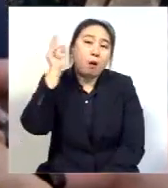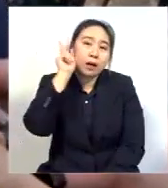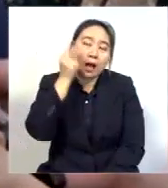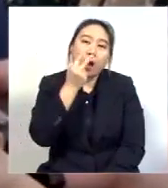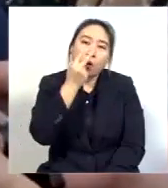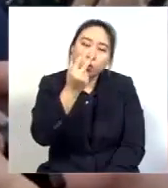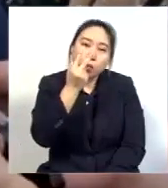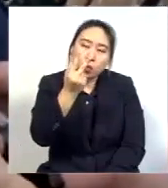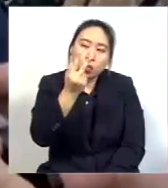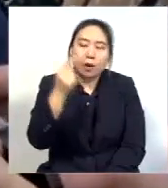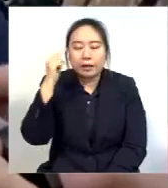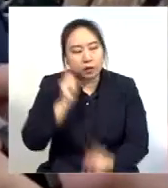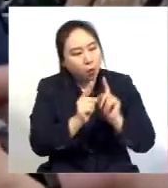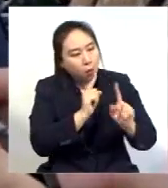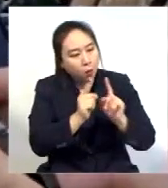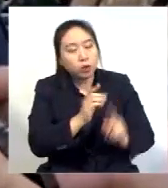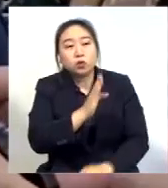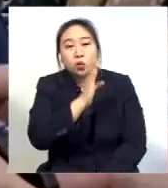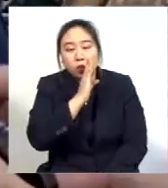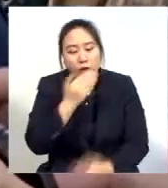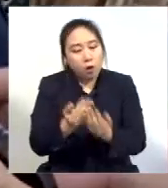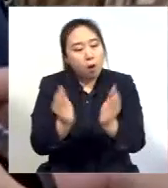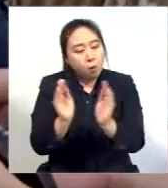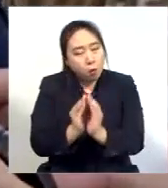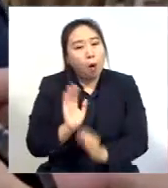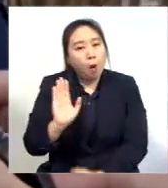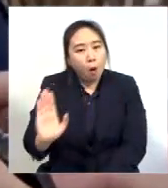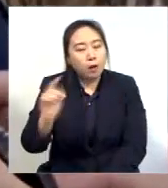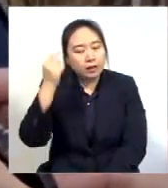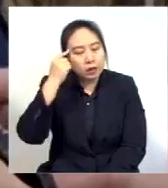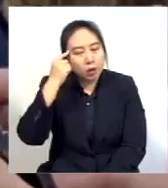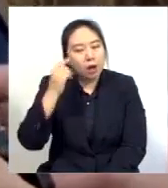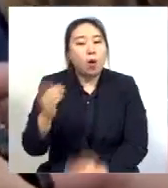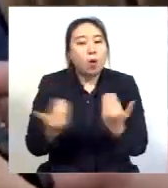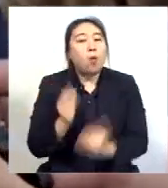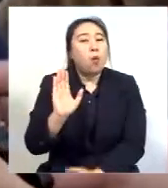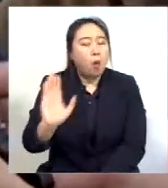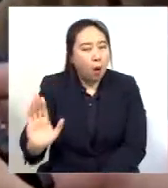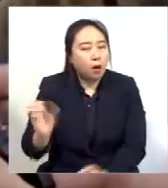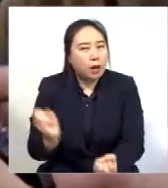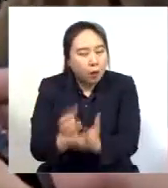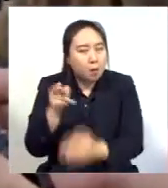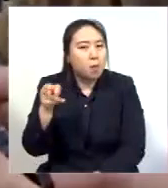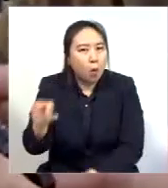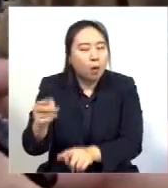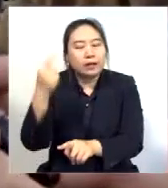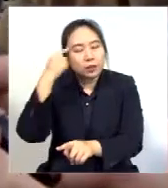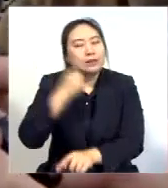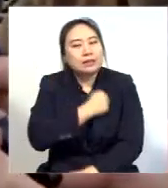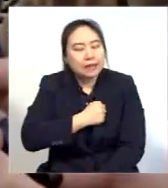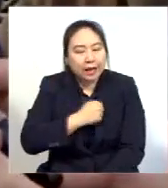ของคนอื่นแล้วก็คือคุยกันเองว่าถ้าเป็นเราเราคงแย่เหมือนกันเนาะถ้าเป็นลูกเราไม่เคยคิดเลยว่าเหตุการณ์นี้จะเกิดกับตัวเรา